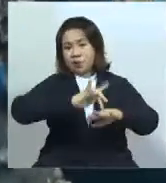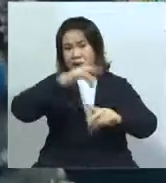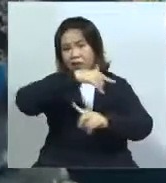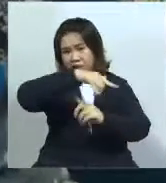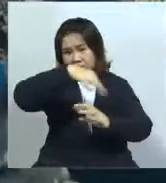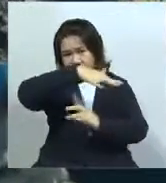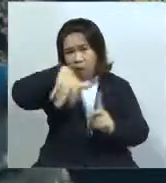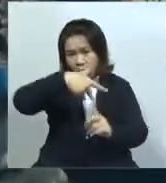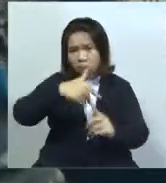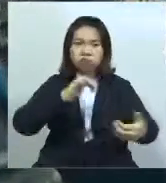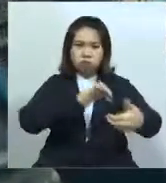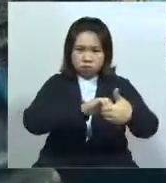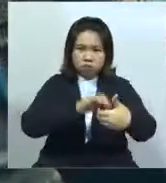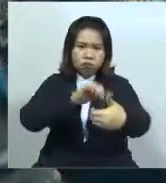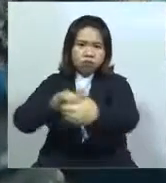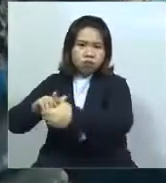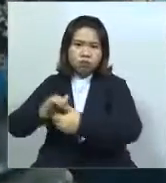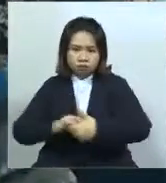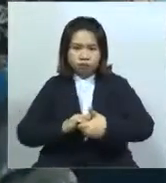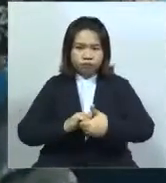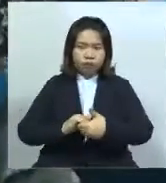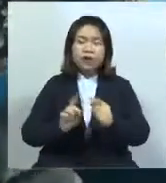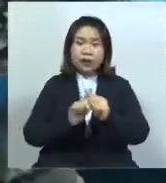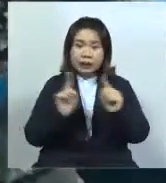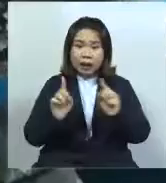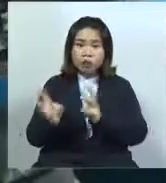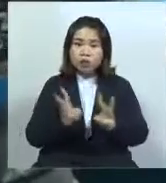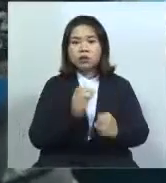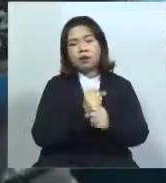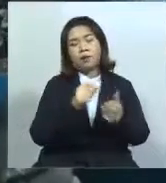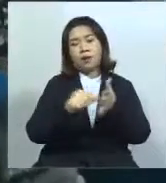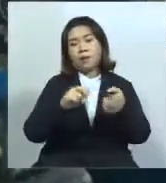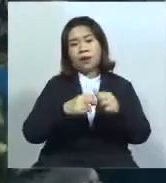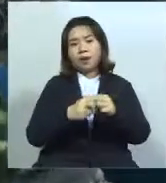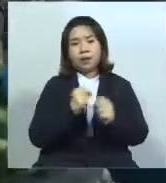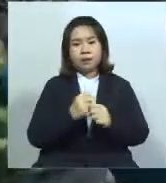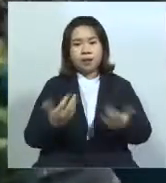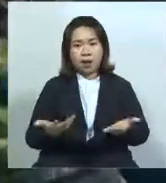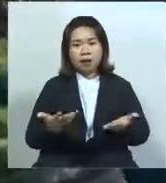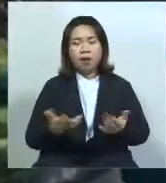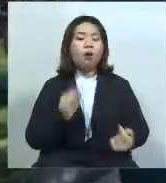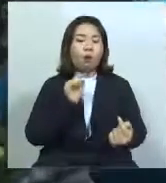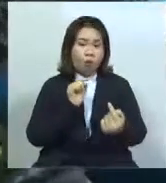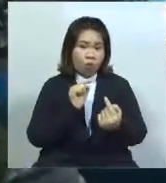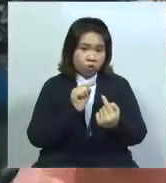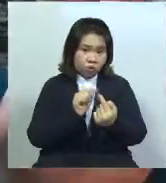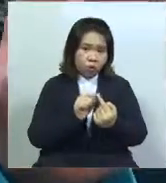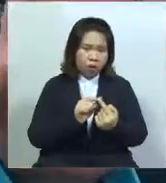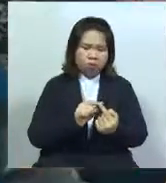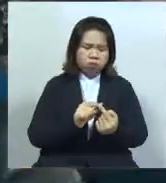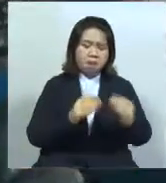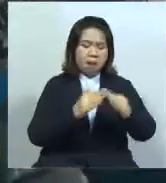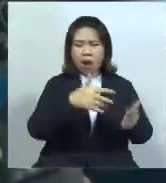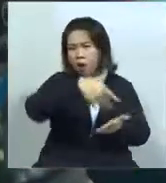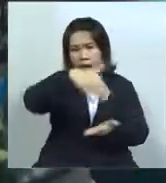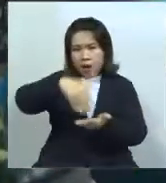และสิ่งแวดล้อมรวมถึงหน่วยงานต่างๆที่เกี่ยวข้องแต่แนวทางการแก้ปัญหาเนี่ยบอกว่าจะไม่ใช่การใช้การไล่ชาวบ้าน